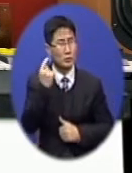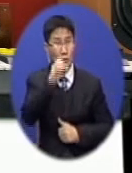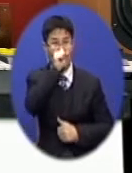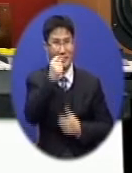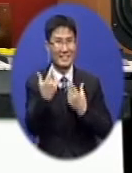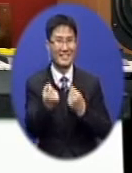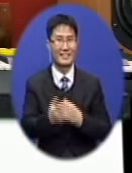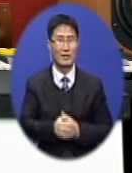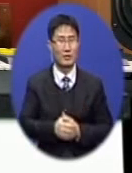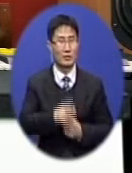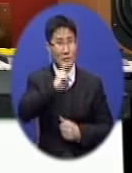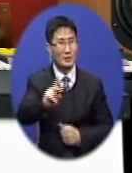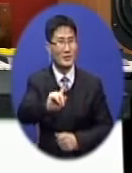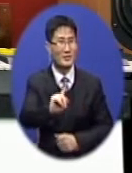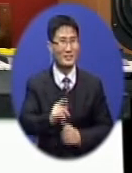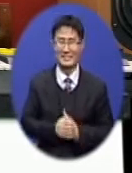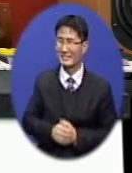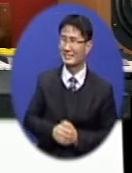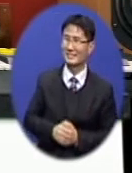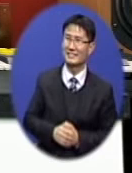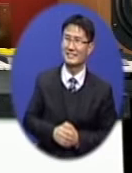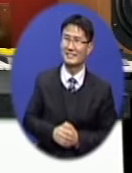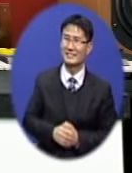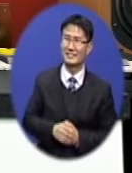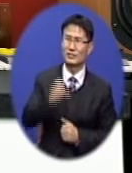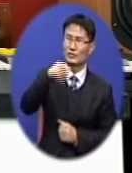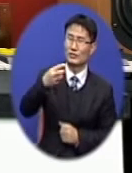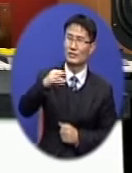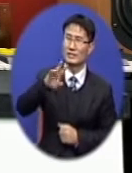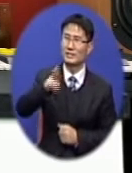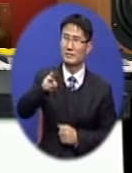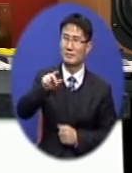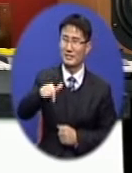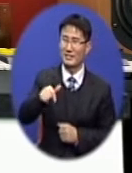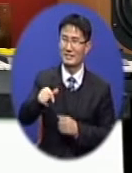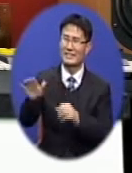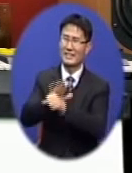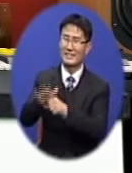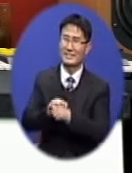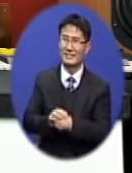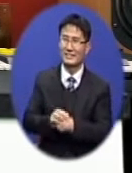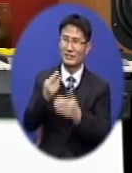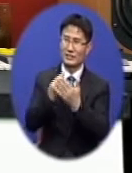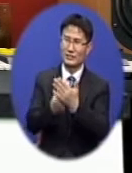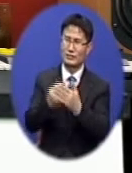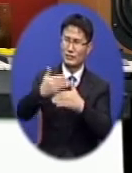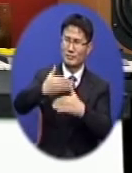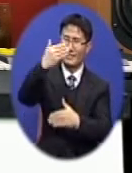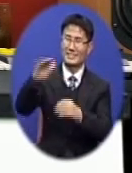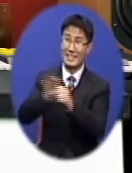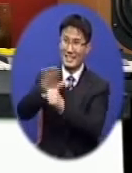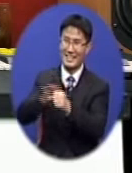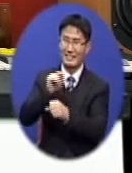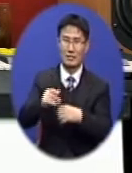보이시는데. 네. 어떤 노래 불러주시겠어요? 네. 아, 유리벽사랑이요. 야, 유리벽사랑. 네, 목소리 처음에 딱